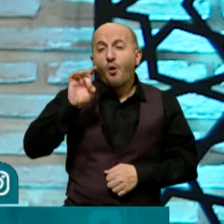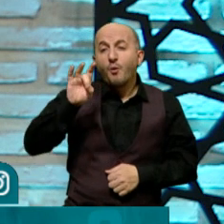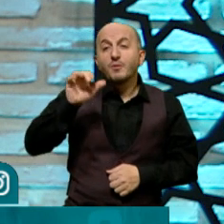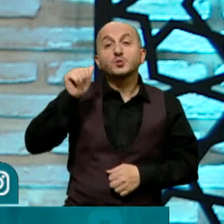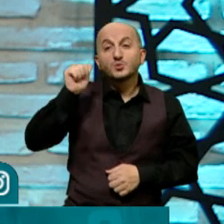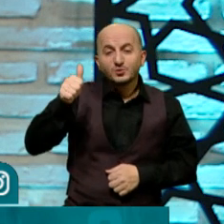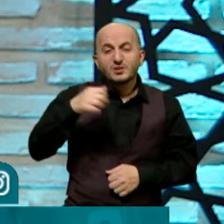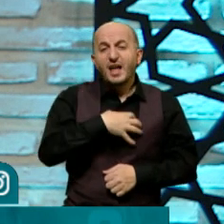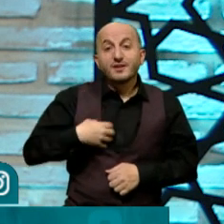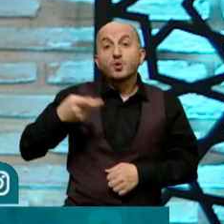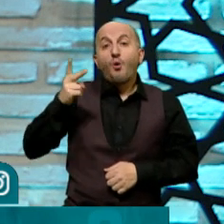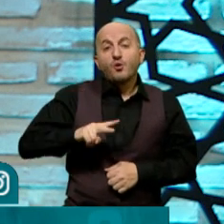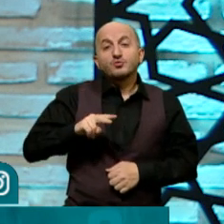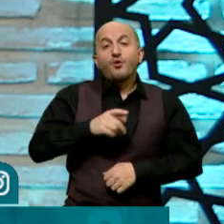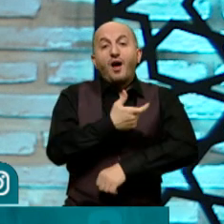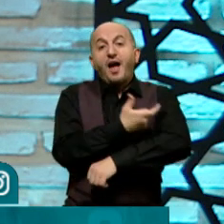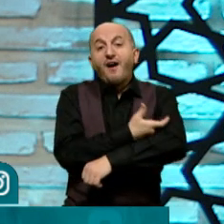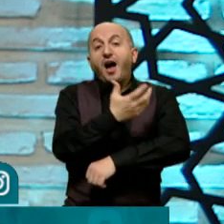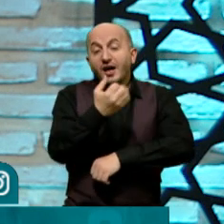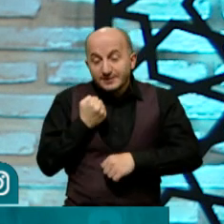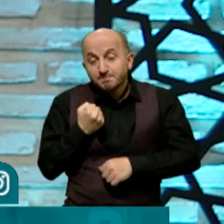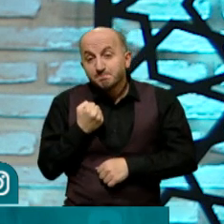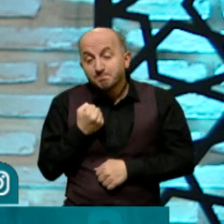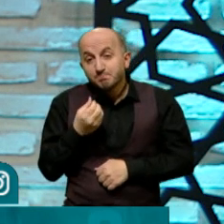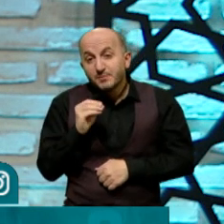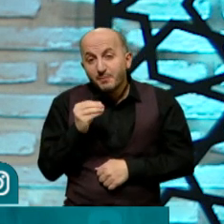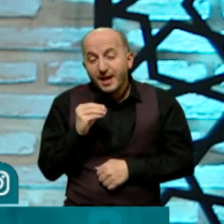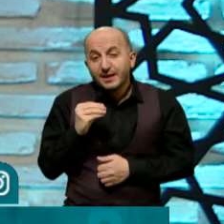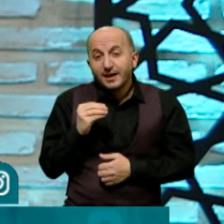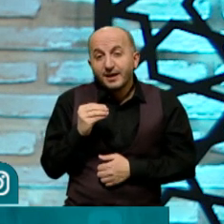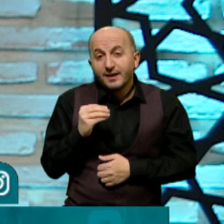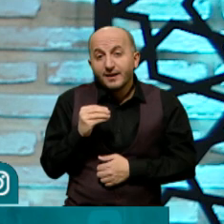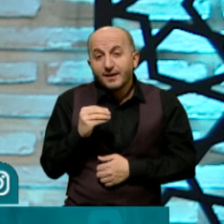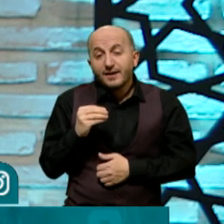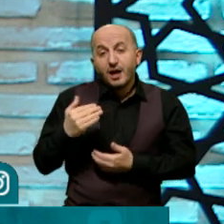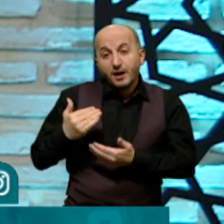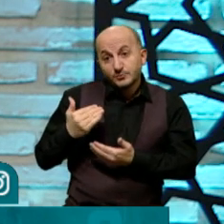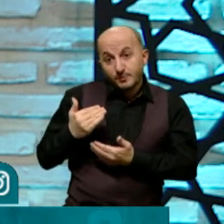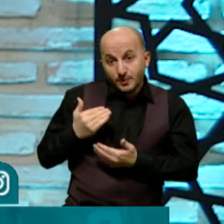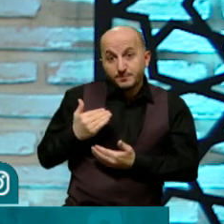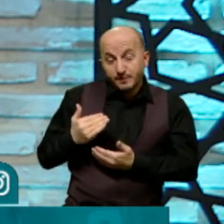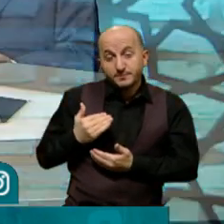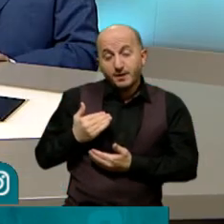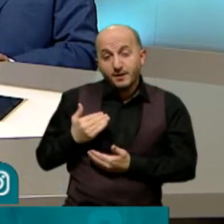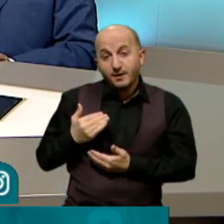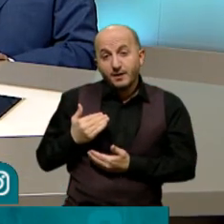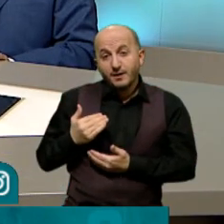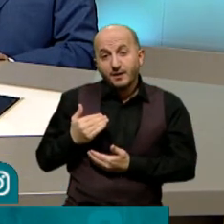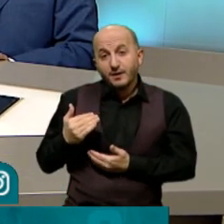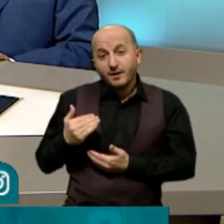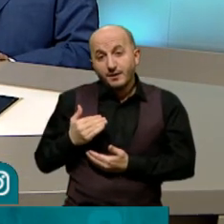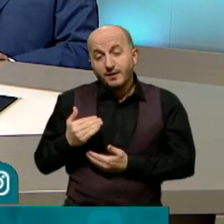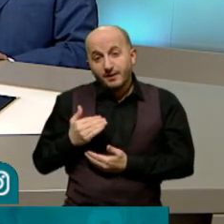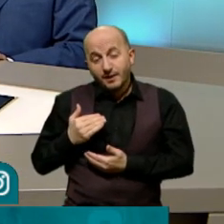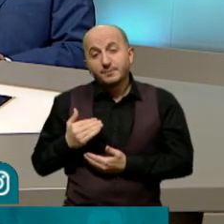çocuk. Ondan sonra bana dediler hani, affedersiniz emzirirsin dediler. Sınav malzemesini